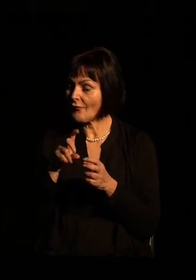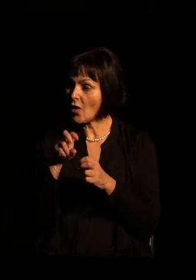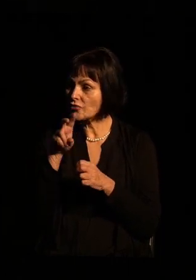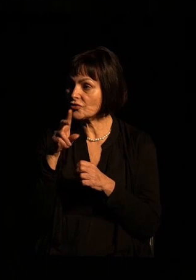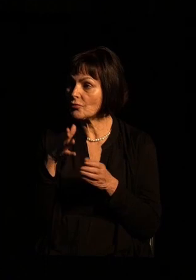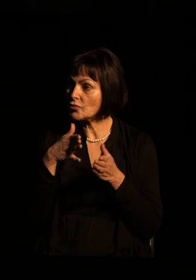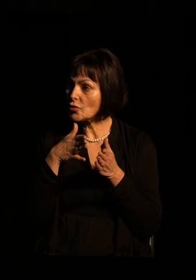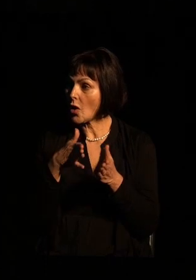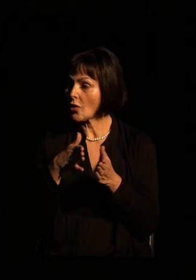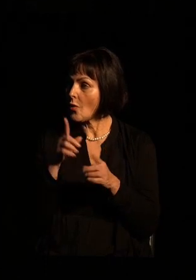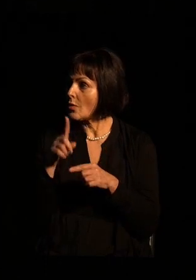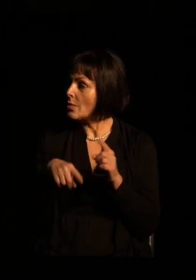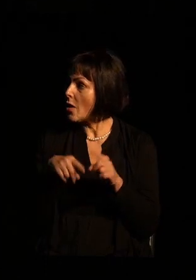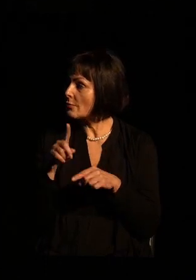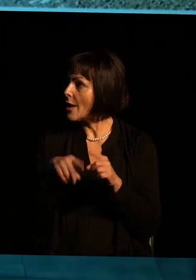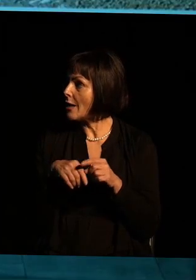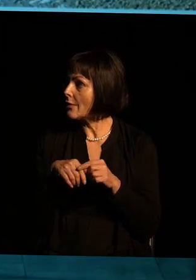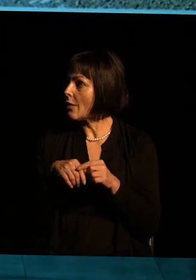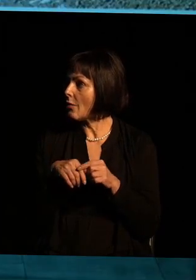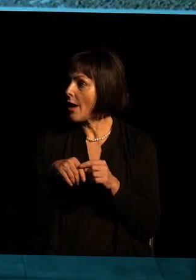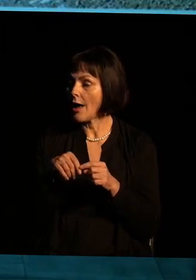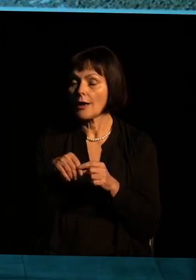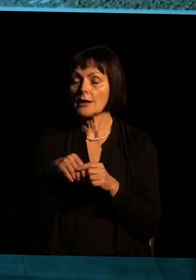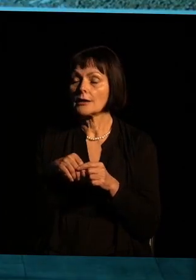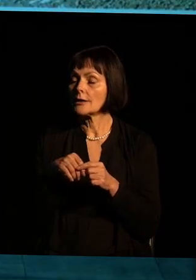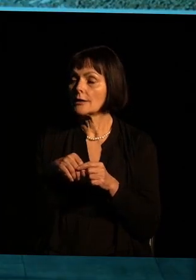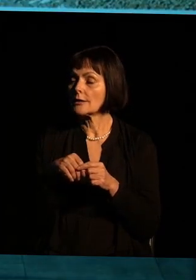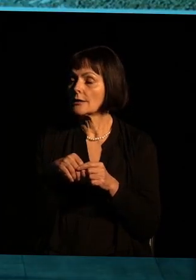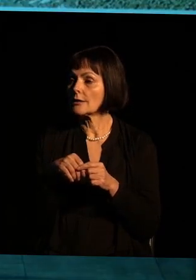tutaj drogą tą normalną z Plaza de Mulas.